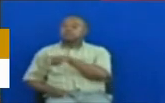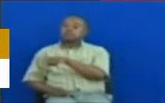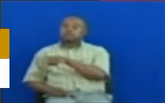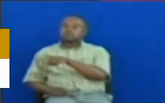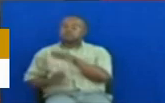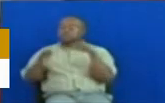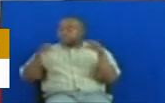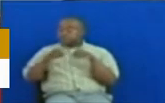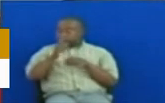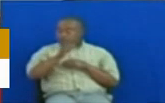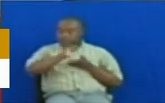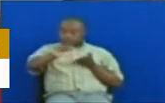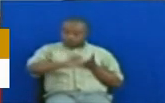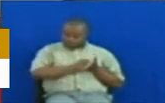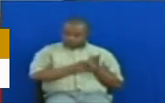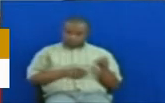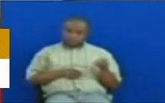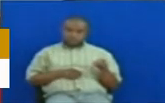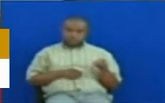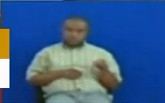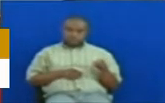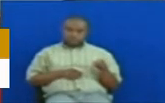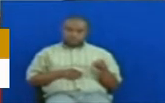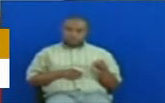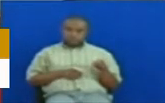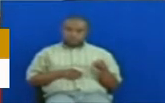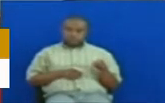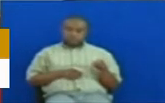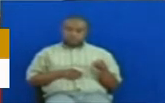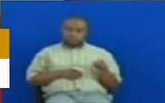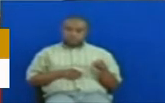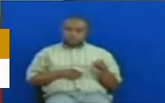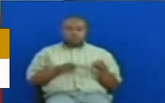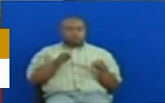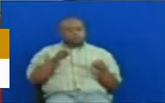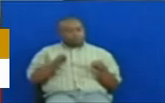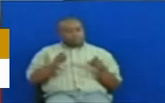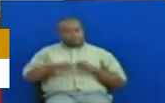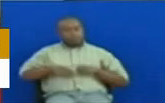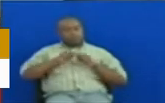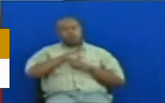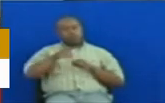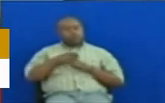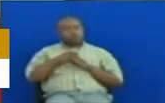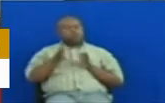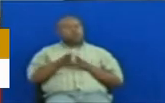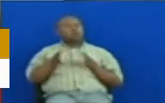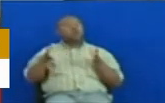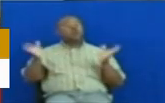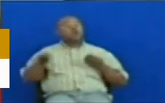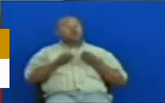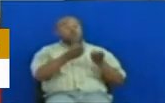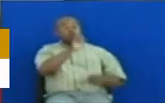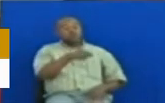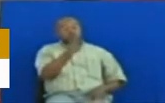hiki kitoke kwa sababu kwamba haya mamlaka ni makubwa mno kupewa mtu